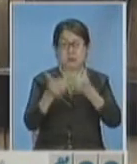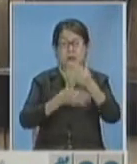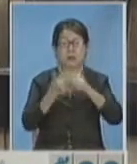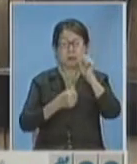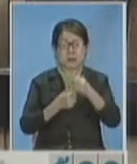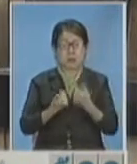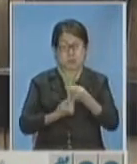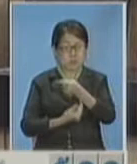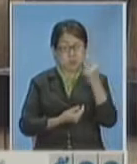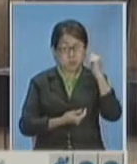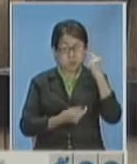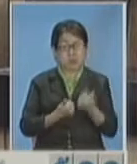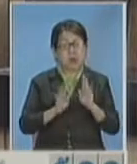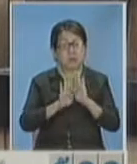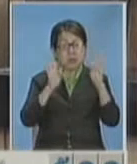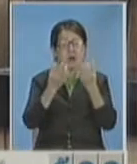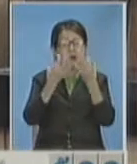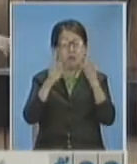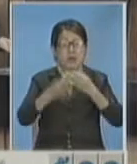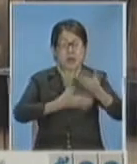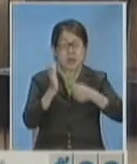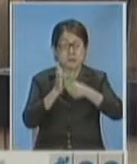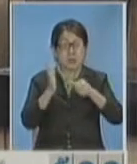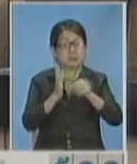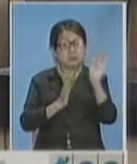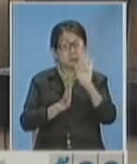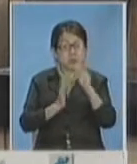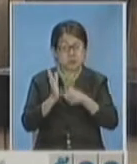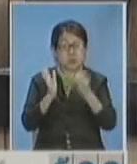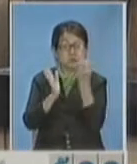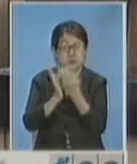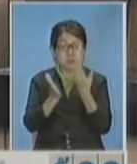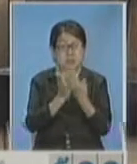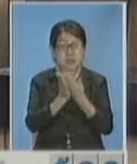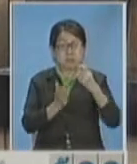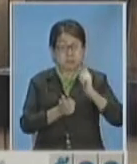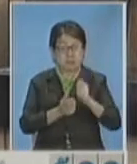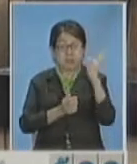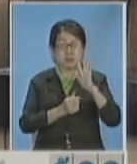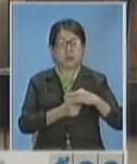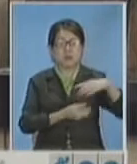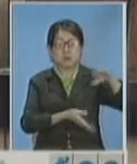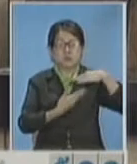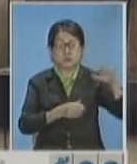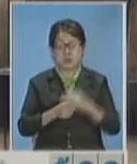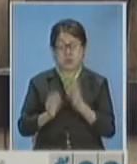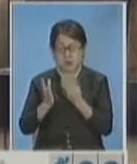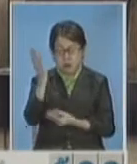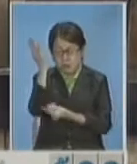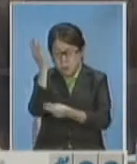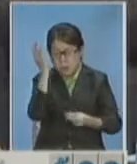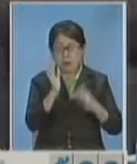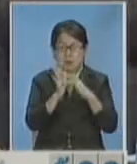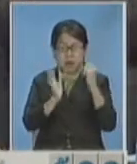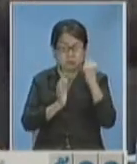จจุบันถ้าเราเปิดการค้าเสรีจะมีการนำเข้าข้าวโพดแล้วภาษีเป็นศูนย์ค่ะแล้วเกษตรกรเราต้นทุนก็สูงค่าปุ๋ยค่าย